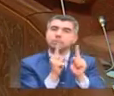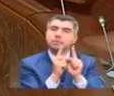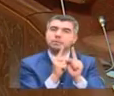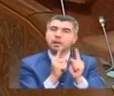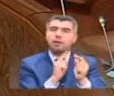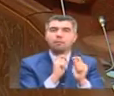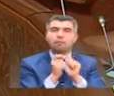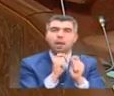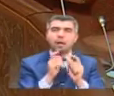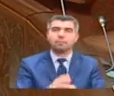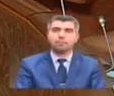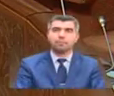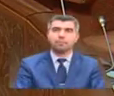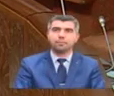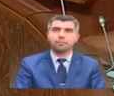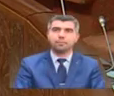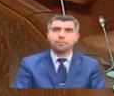الآن الجودة،